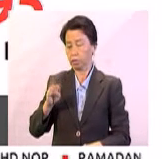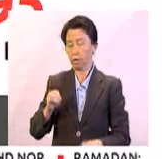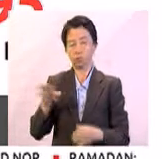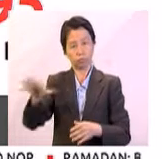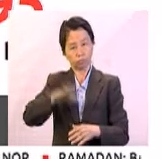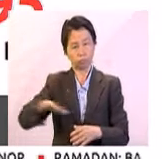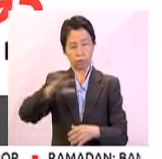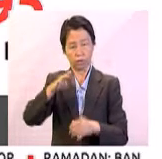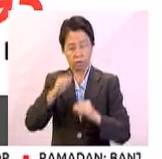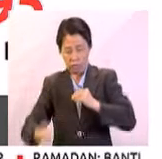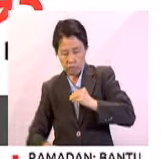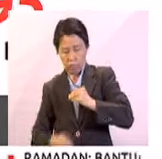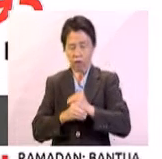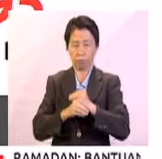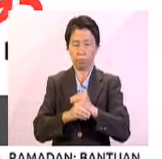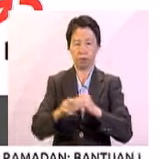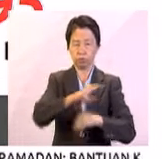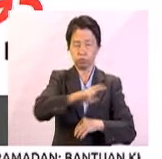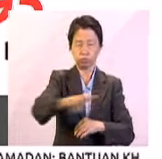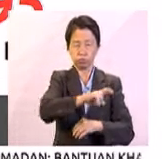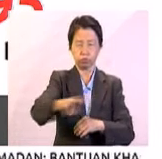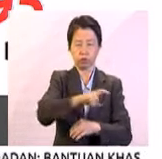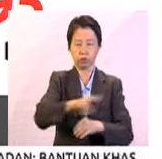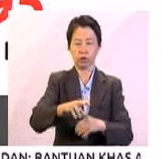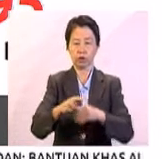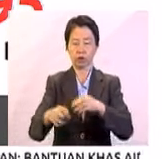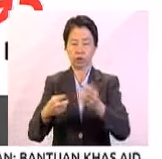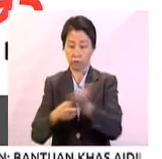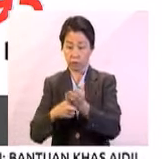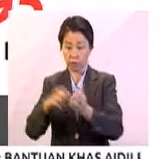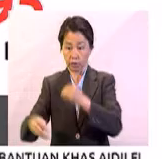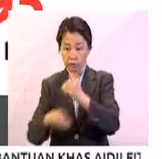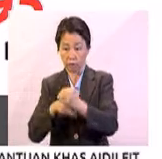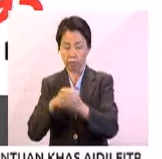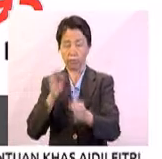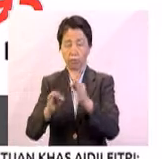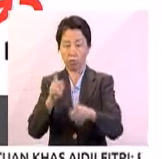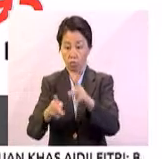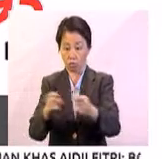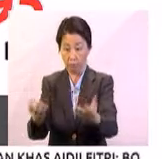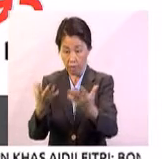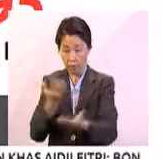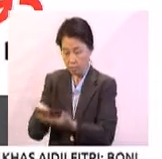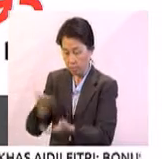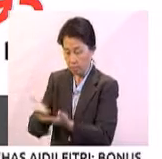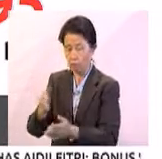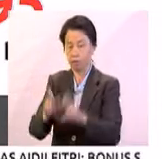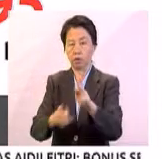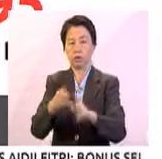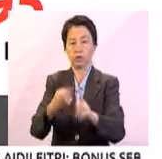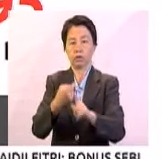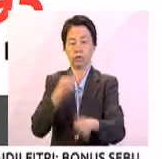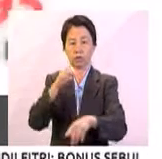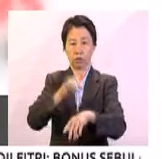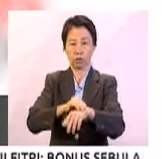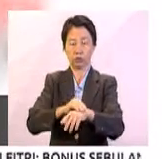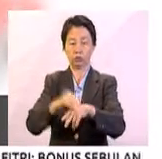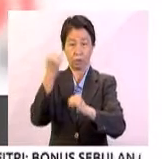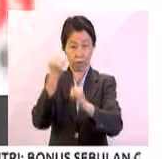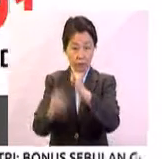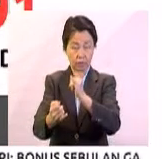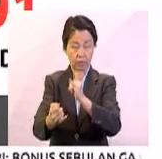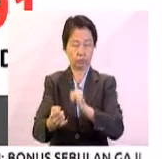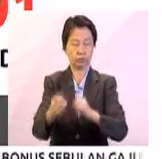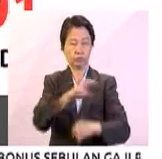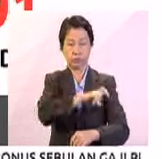menjangkakan untuk menambah kekerapan tren serta tiket tambahan jika mendapat permintaan tinggi daripada pengguna pada waktu Puncak